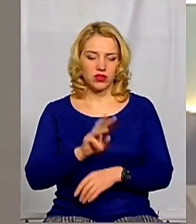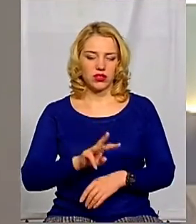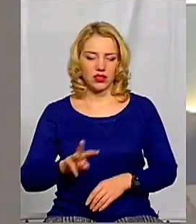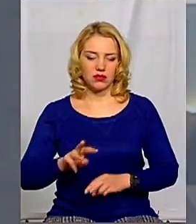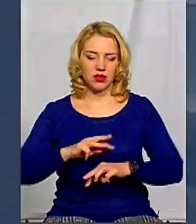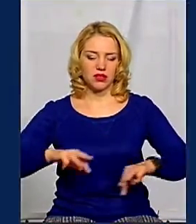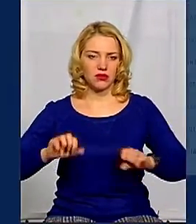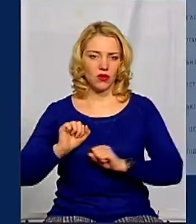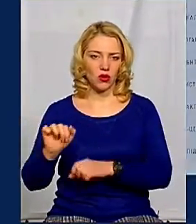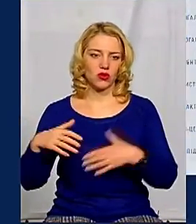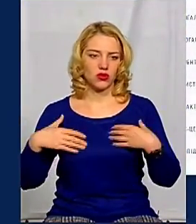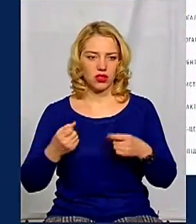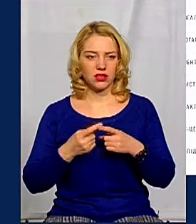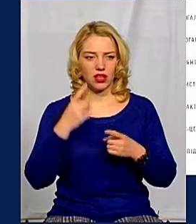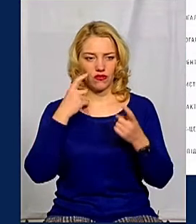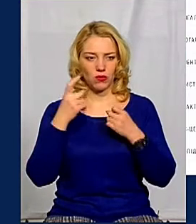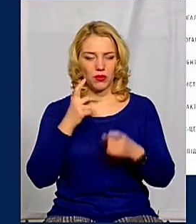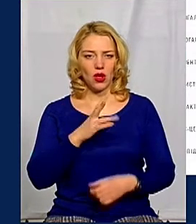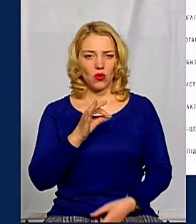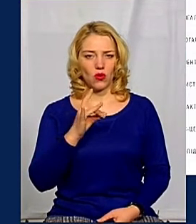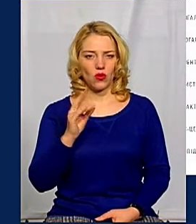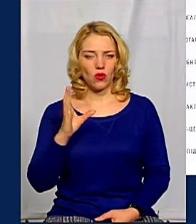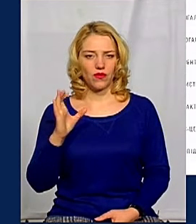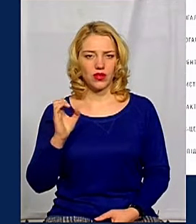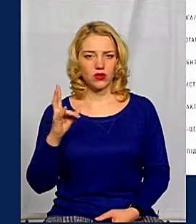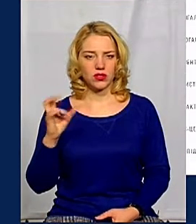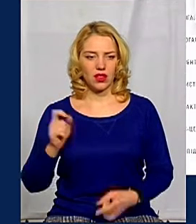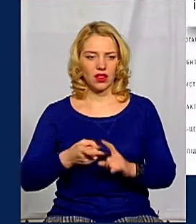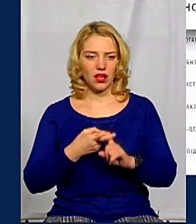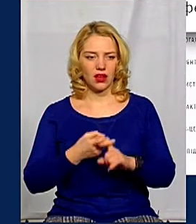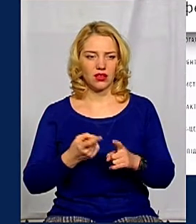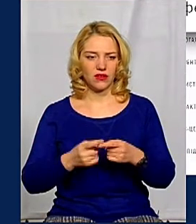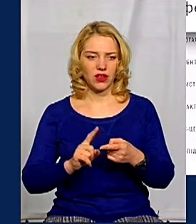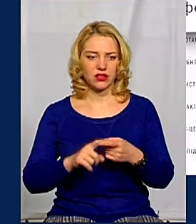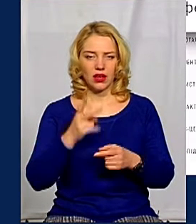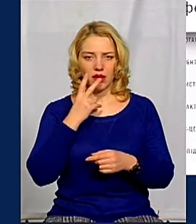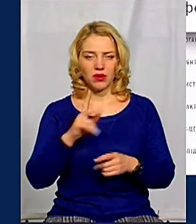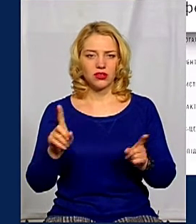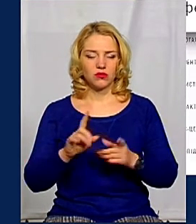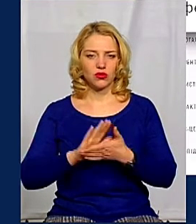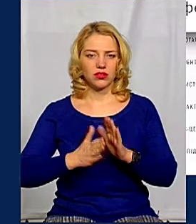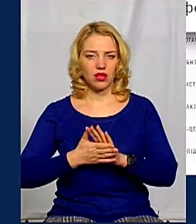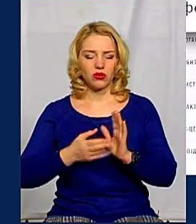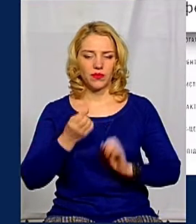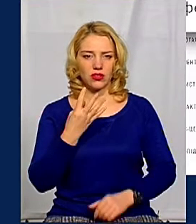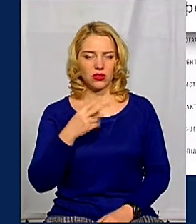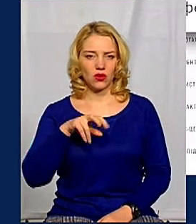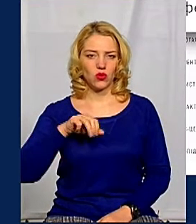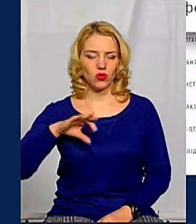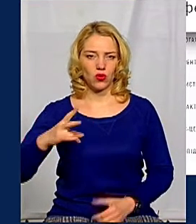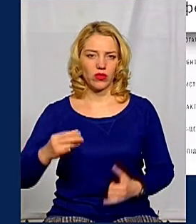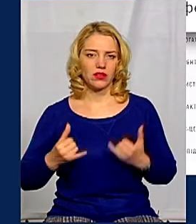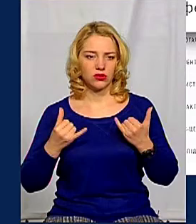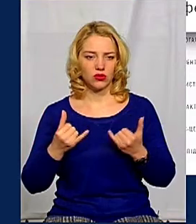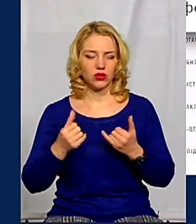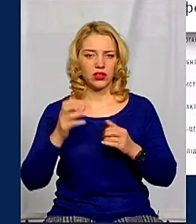це от інформація щодо коронавірусної інфекції. І з оперативної інформації про її поширення бачимо, що станом на 14 лютого на